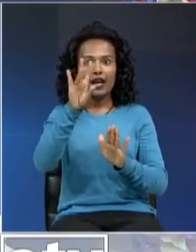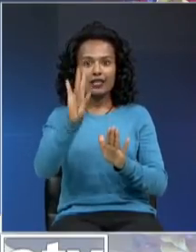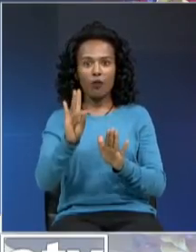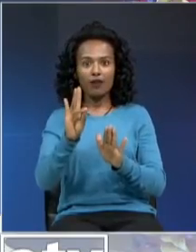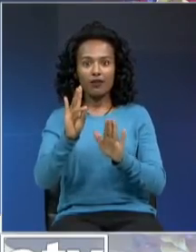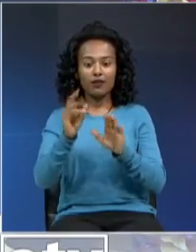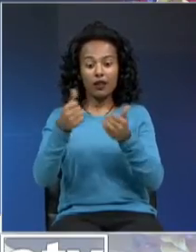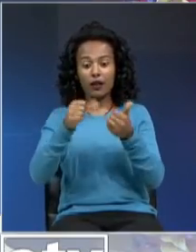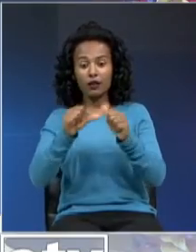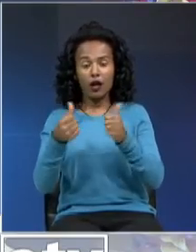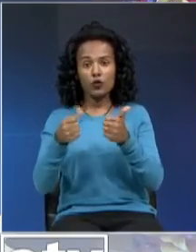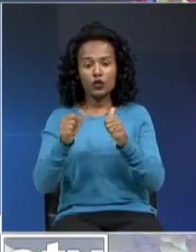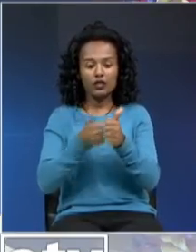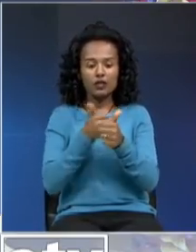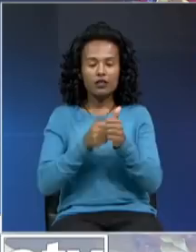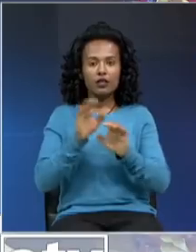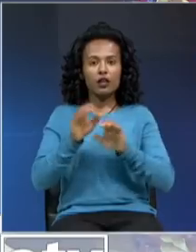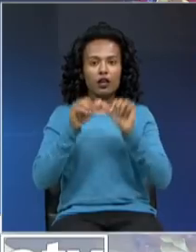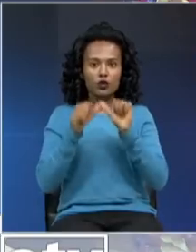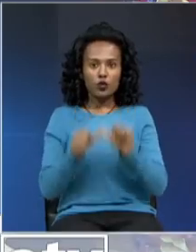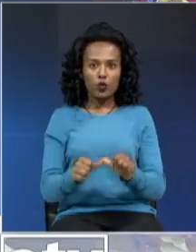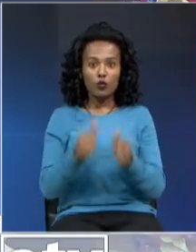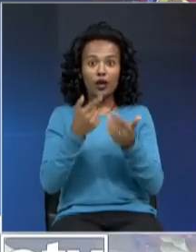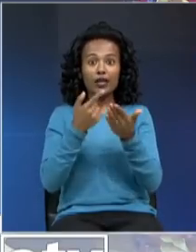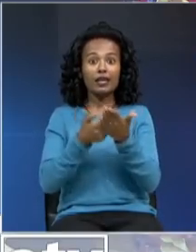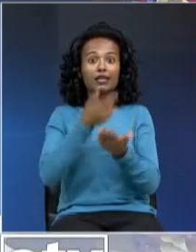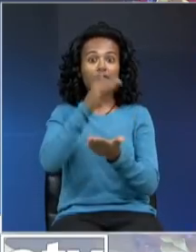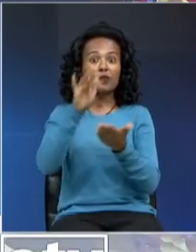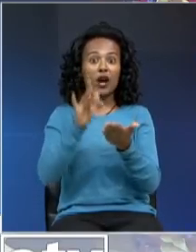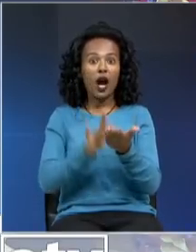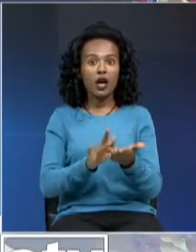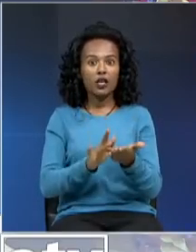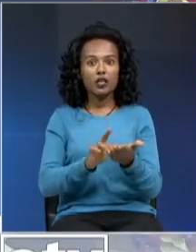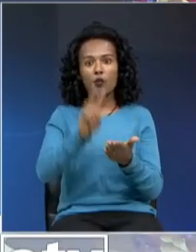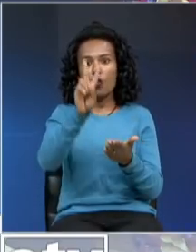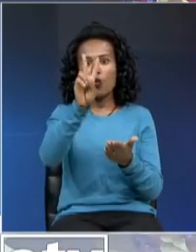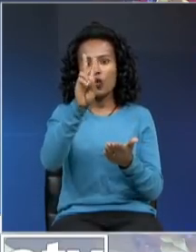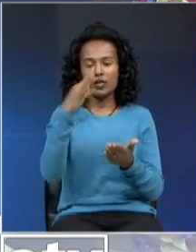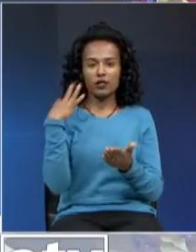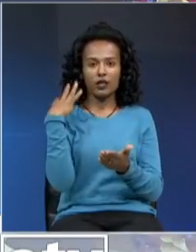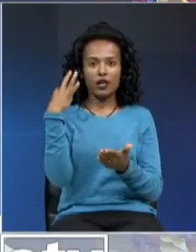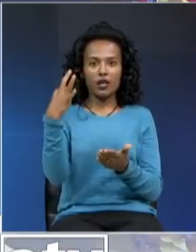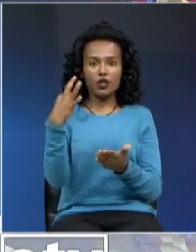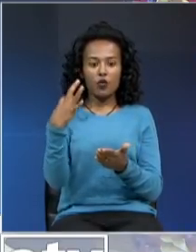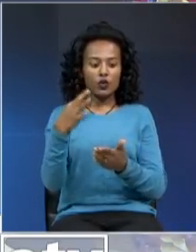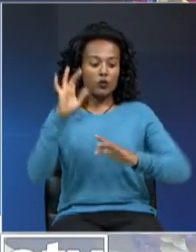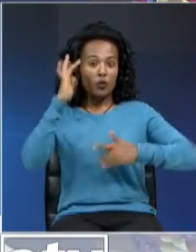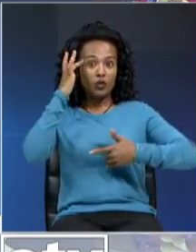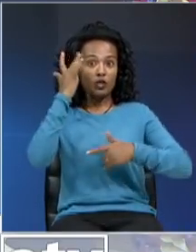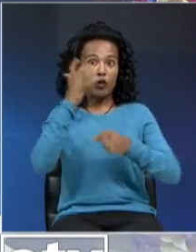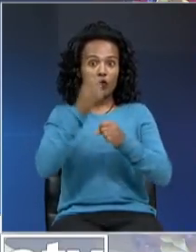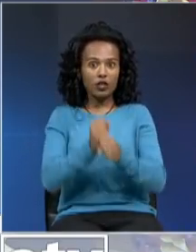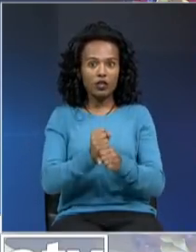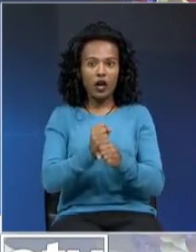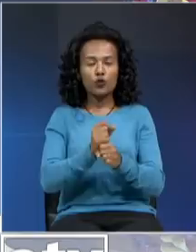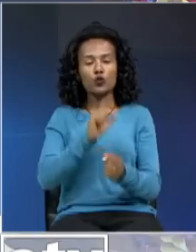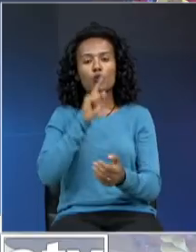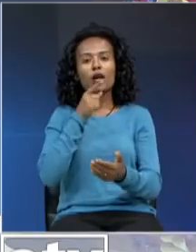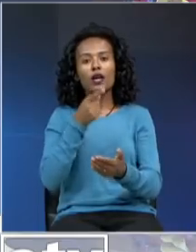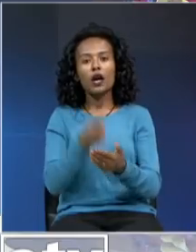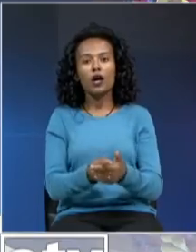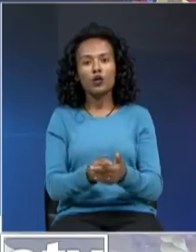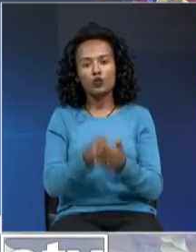ክትትል ሲደረግላቸው እንደነበር አስታውቋል። ከነዚህ መካከል ደግሞ 2 ግለሰቦች በበሽታው እንደተያዙ